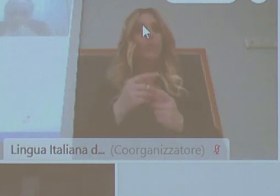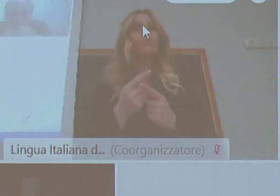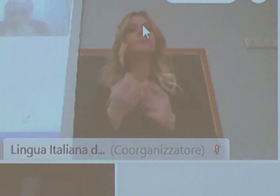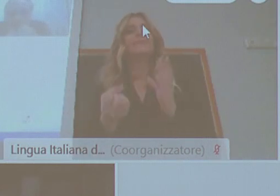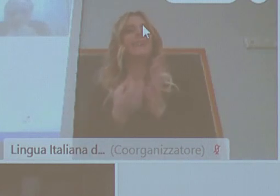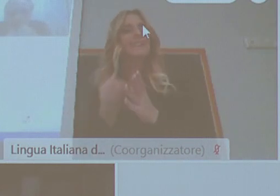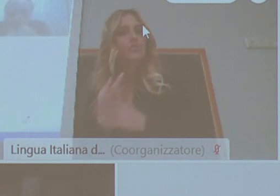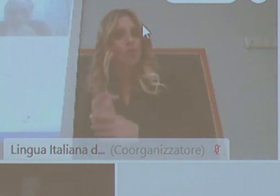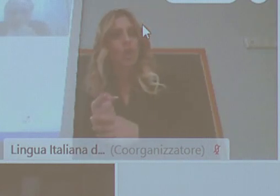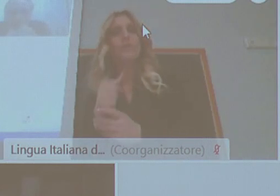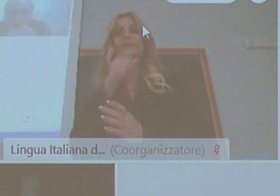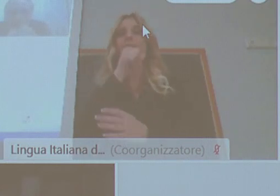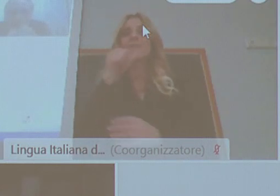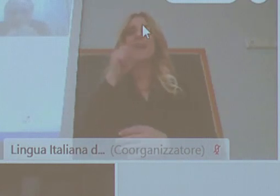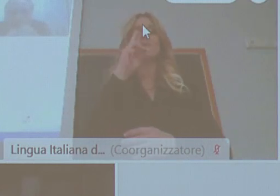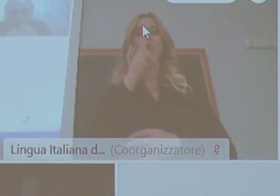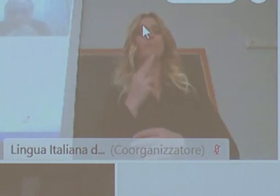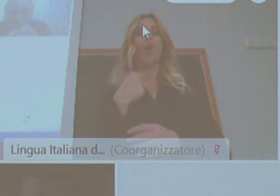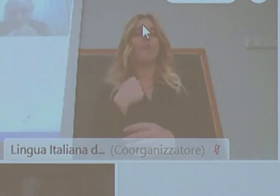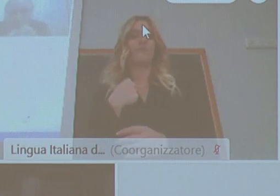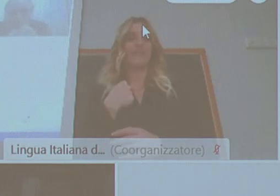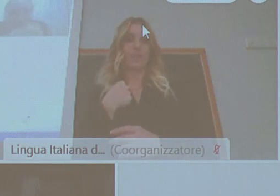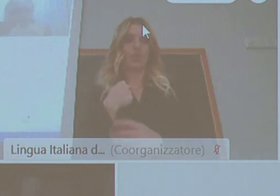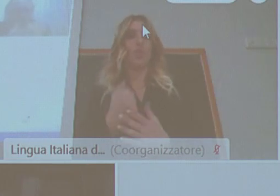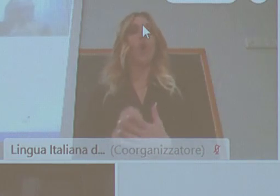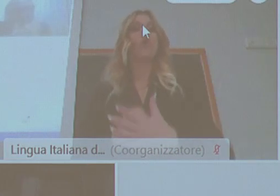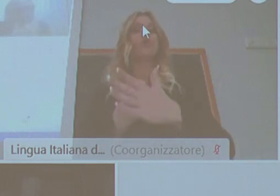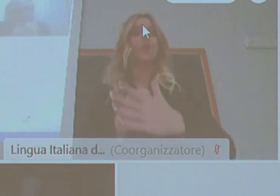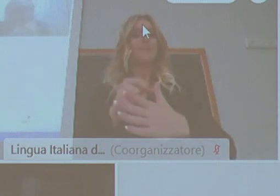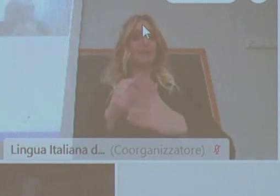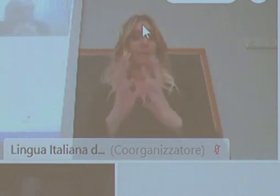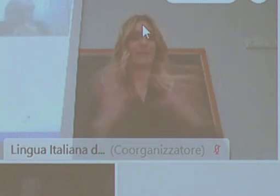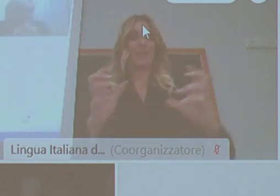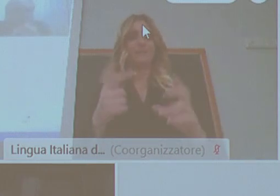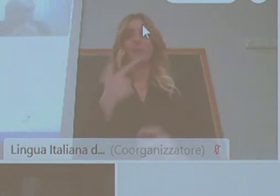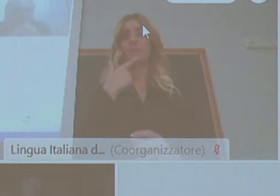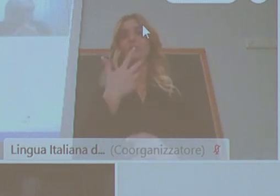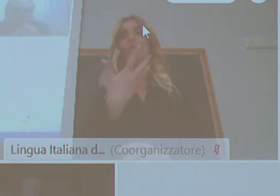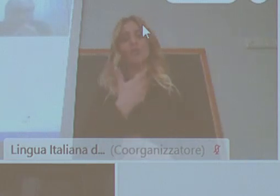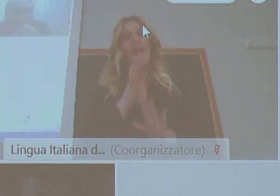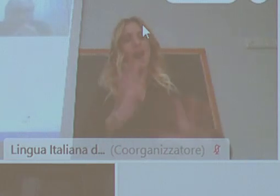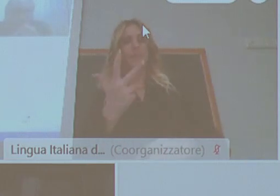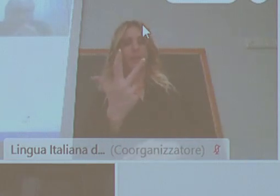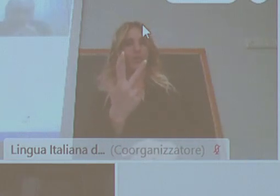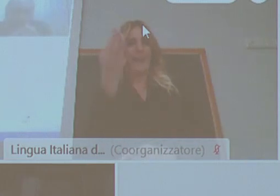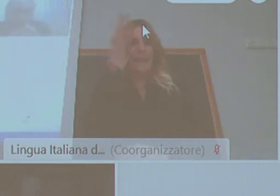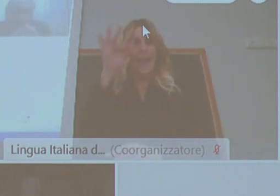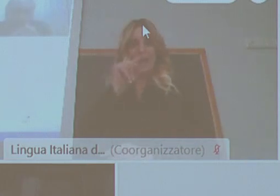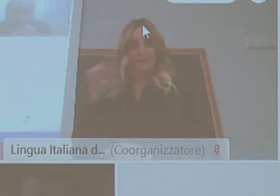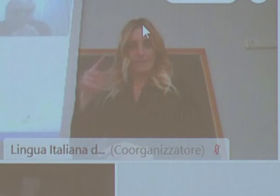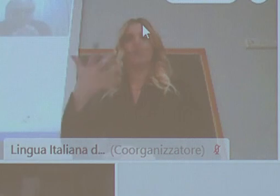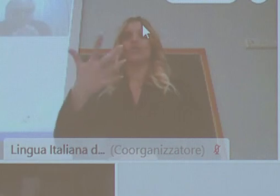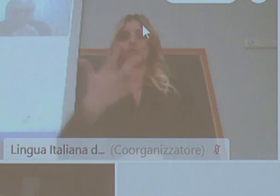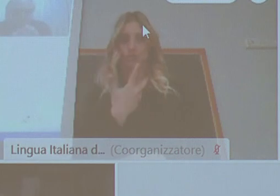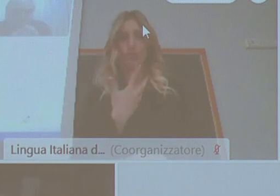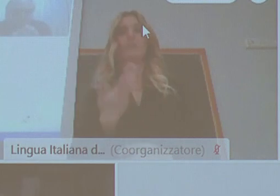sviluppare il profilo di sostenibilità dell'impresa oggetto di analisi. Ci saranno almeno 3 casi studio che